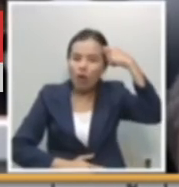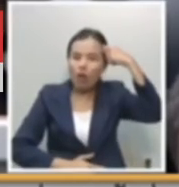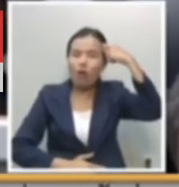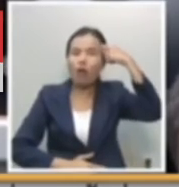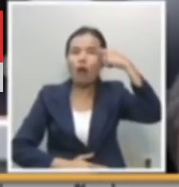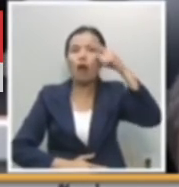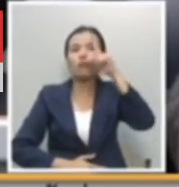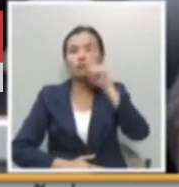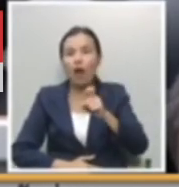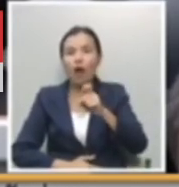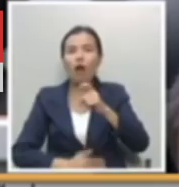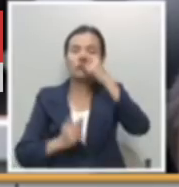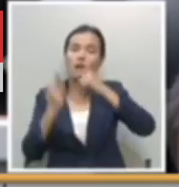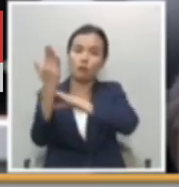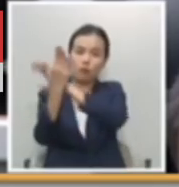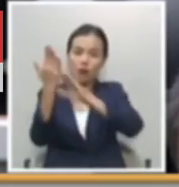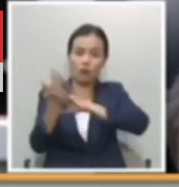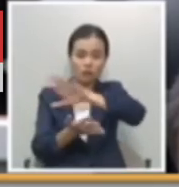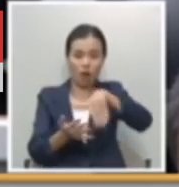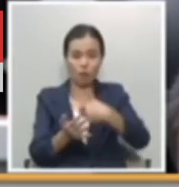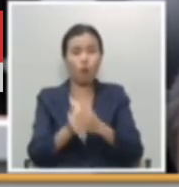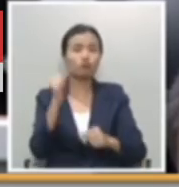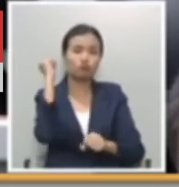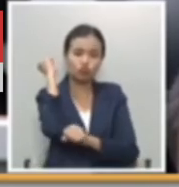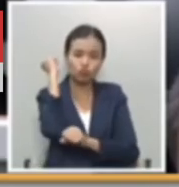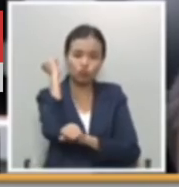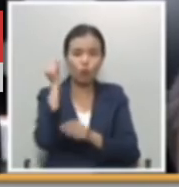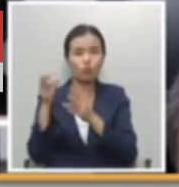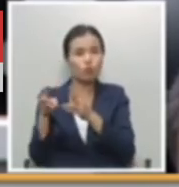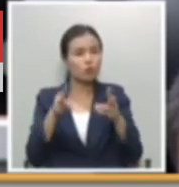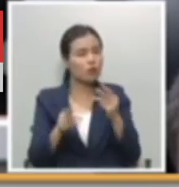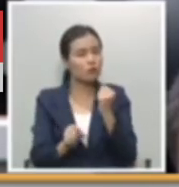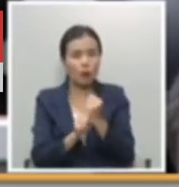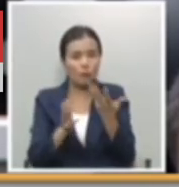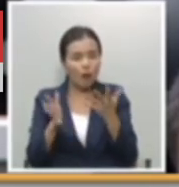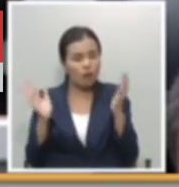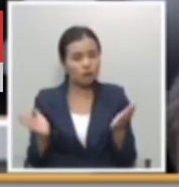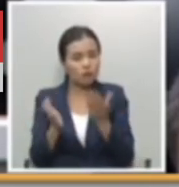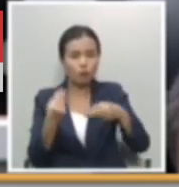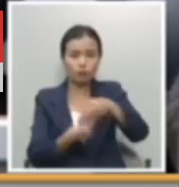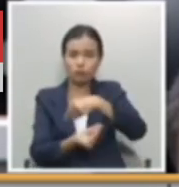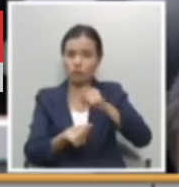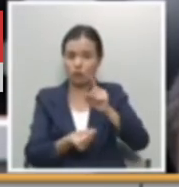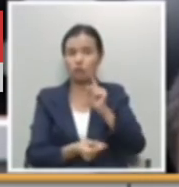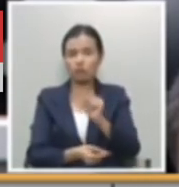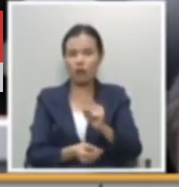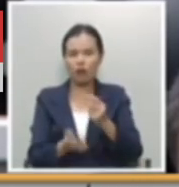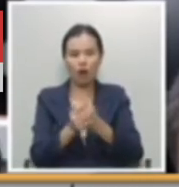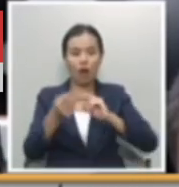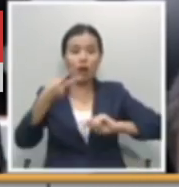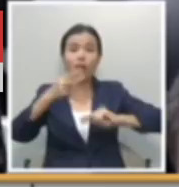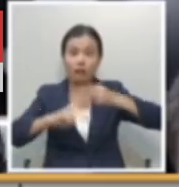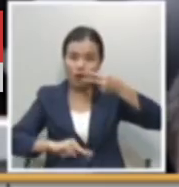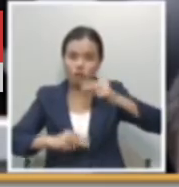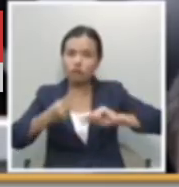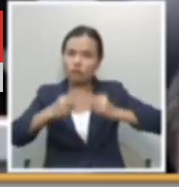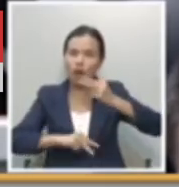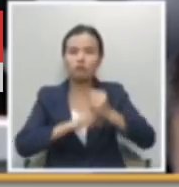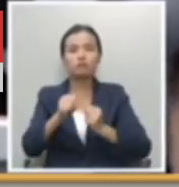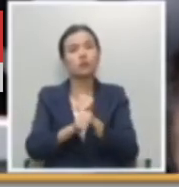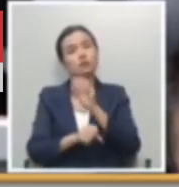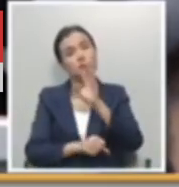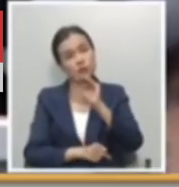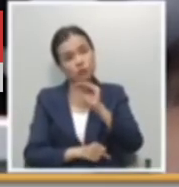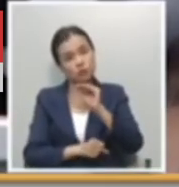ทั่งแผ่นดินเลยแล้วท่านจะใช้วิธีไหนกระตุ้นเศรษฐกิจท่านแค่ดูสมการตัวนี้ว่ามันกลับกันปี